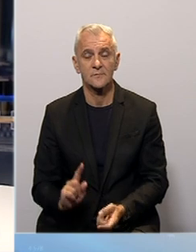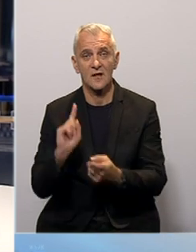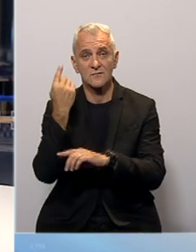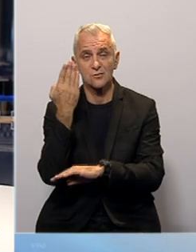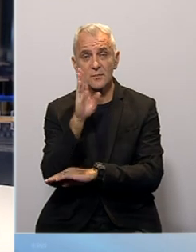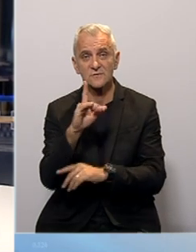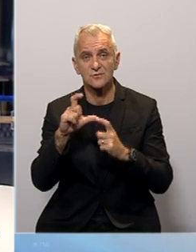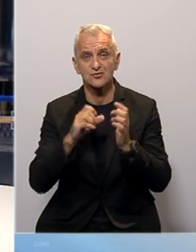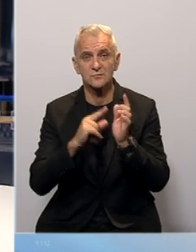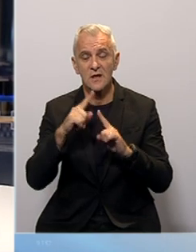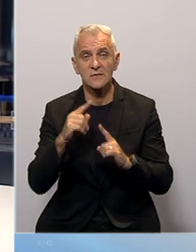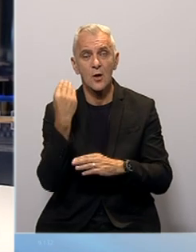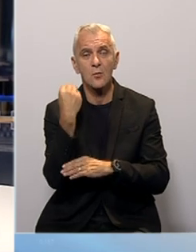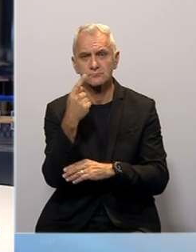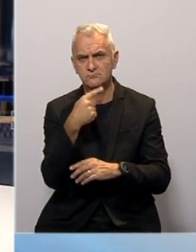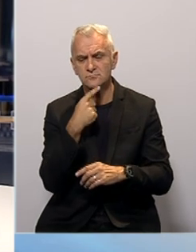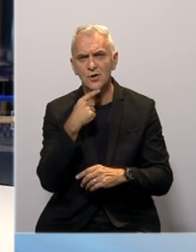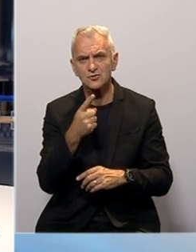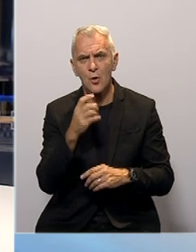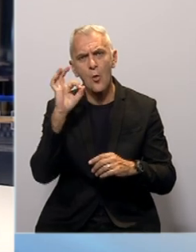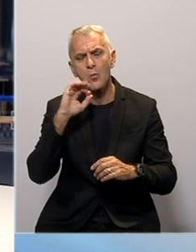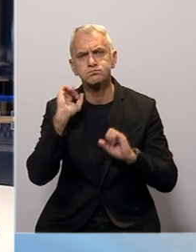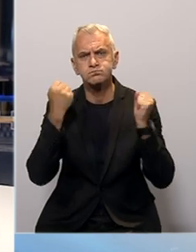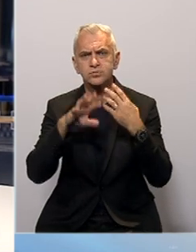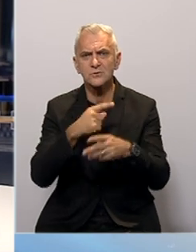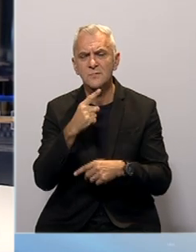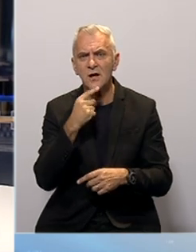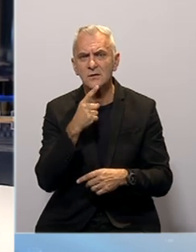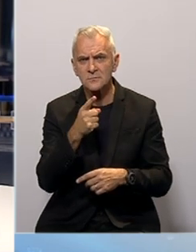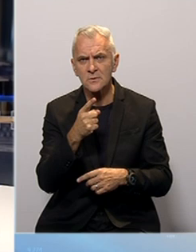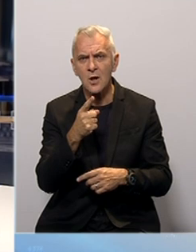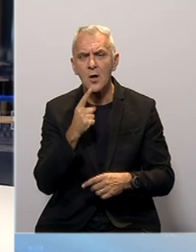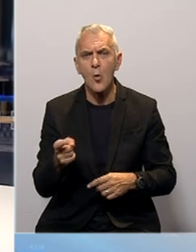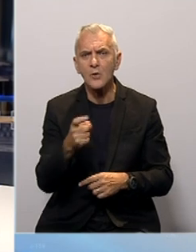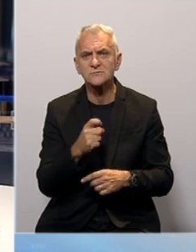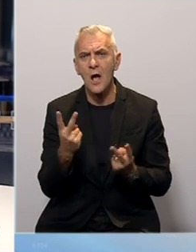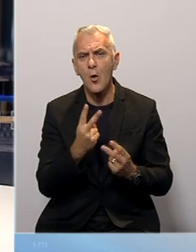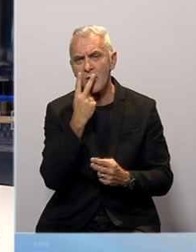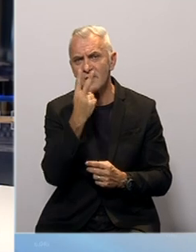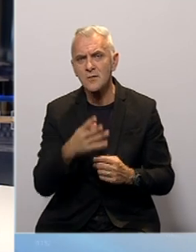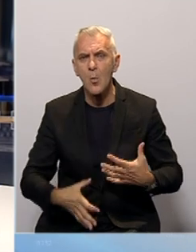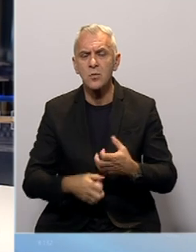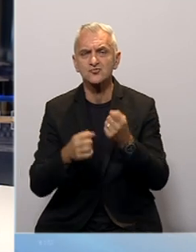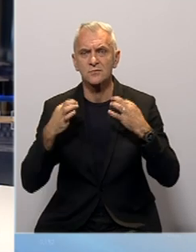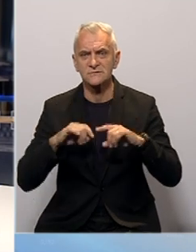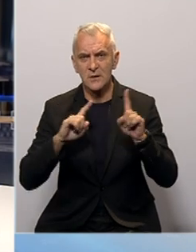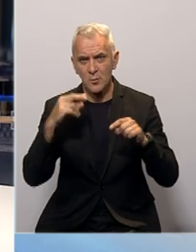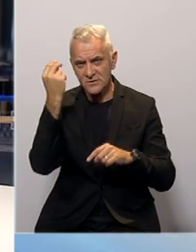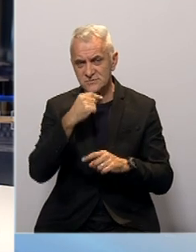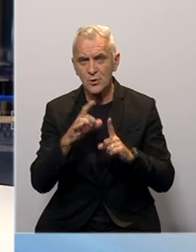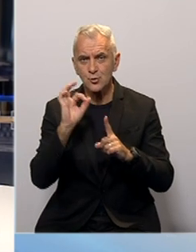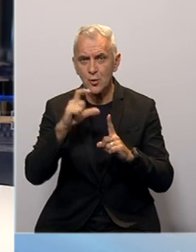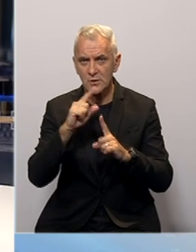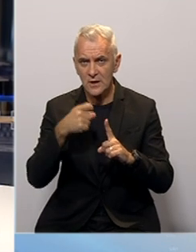Visoki predstavnik Kristijan Šmit oglasio se o protestima koji su najavljeni na entitetskoj liniji, a koji se organizuju kao vid podrške predsjedniku Republike Srpske